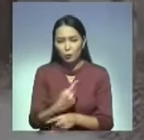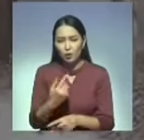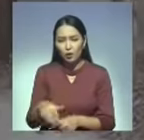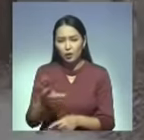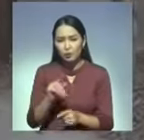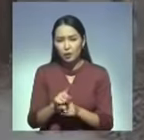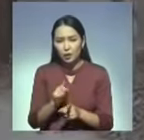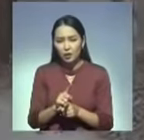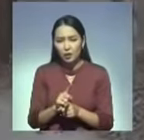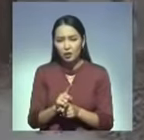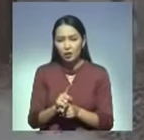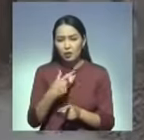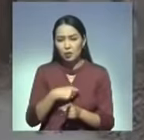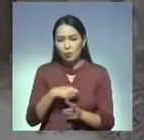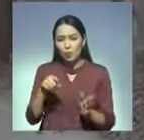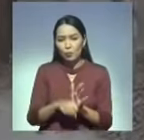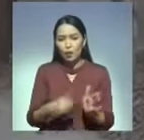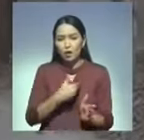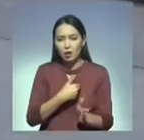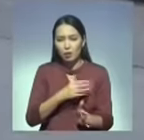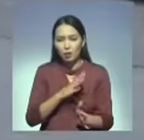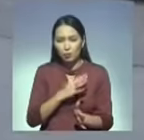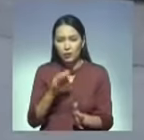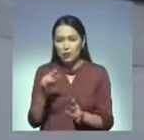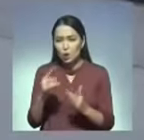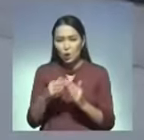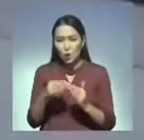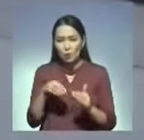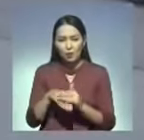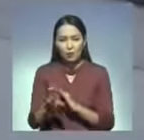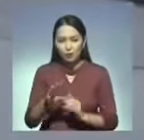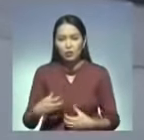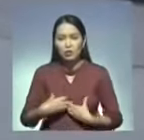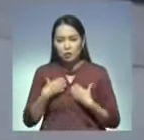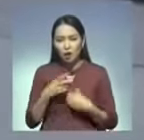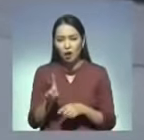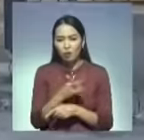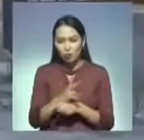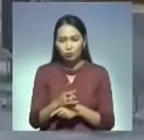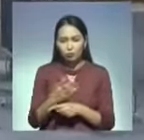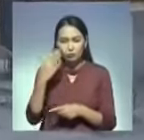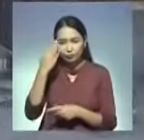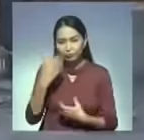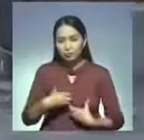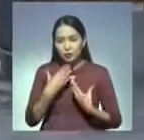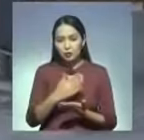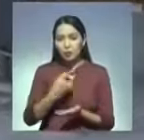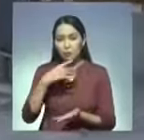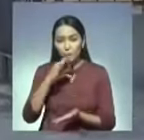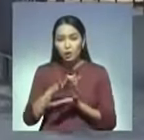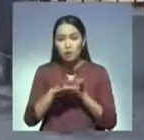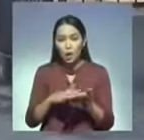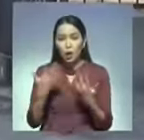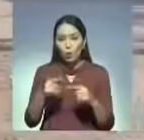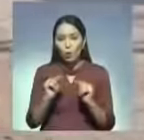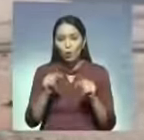6 раз пыталась покончить с собой. Из дома больше не выходит, страшно, а ночью снятся кошмары. В полиции же заявление